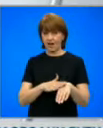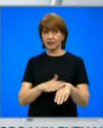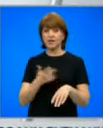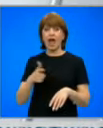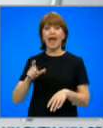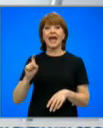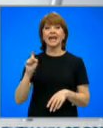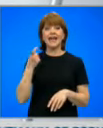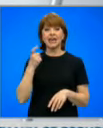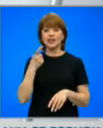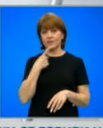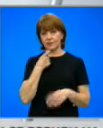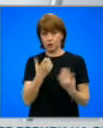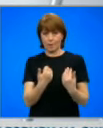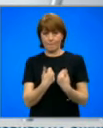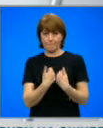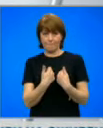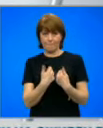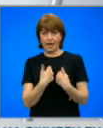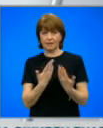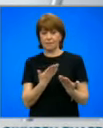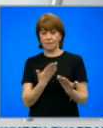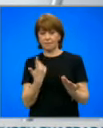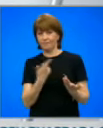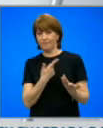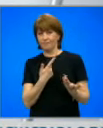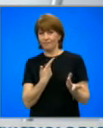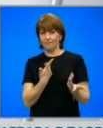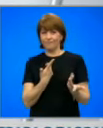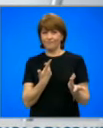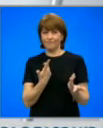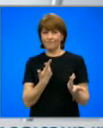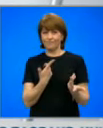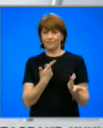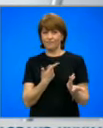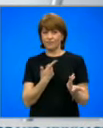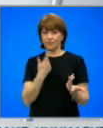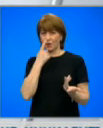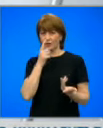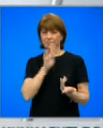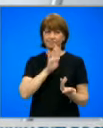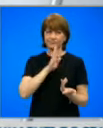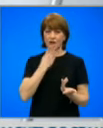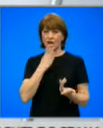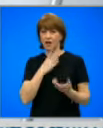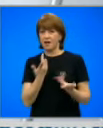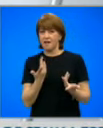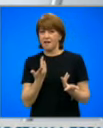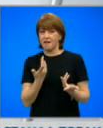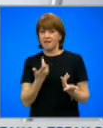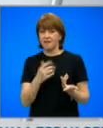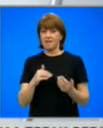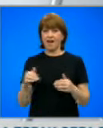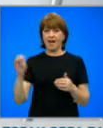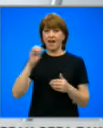Гешев за мен е абсолютно компрометиран вече. Той е компрометиран даже на ниво